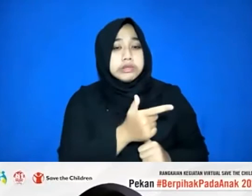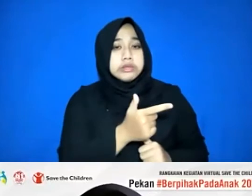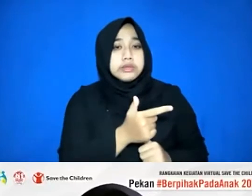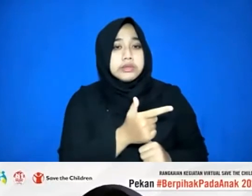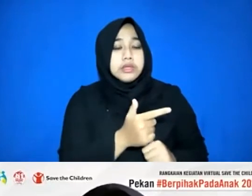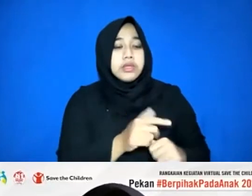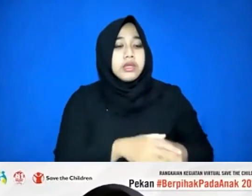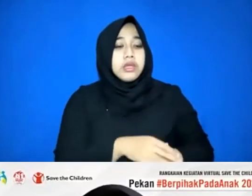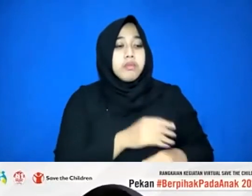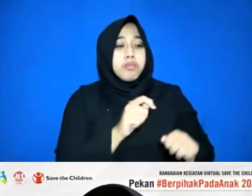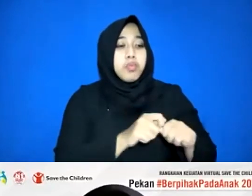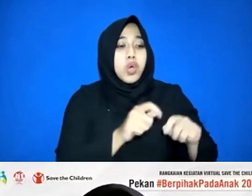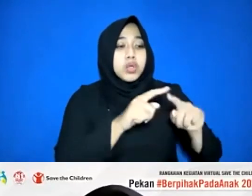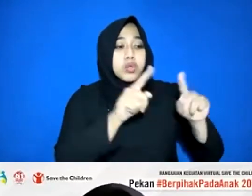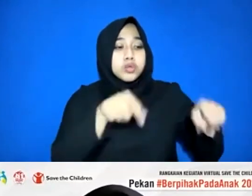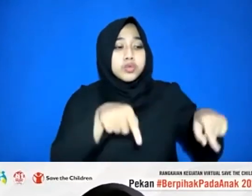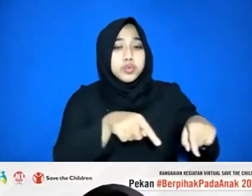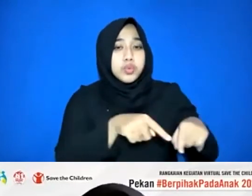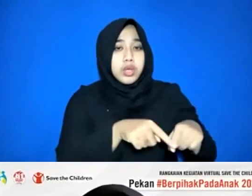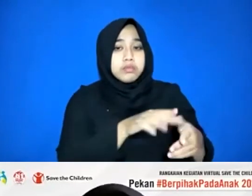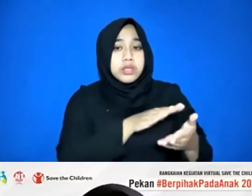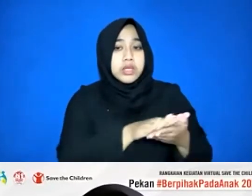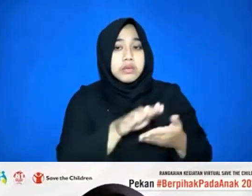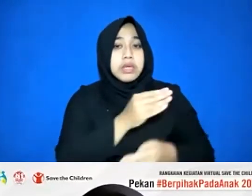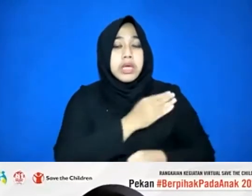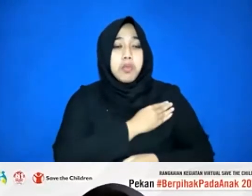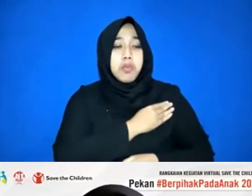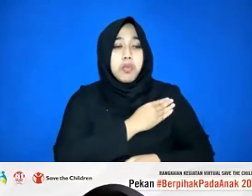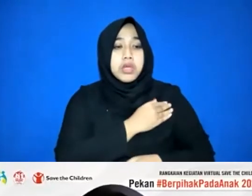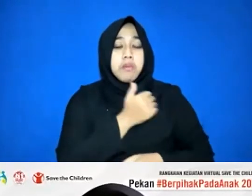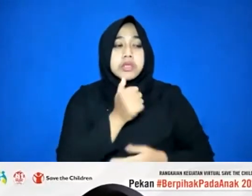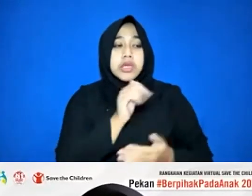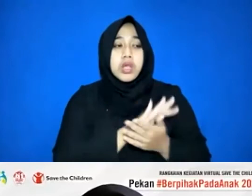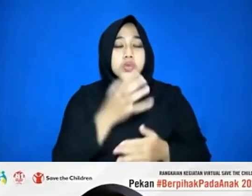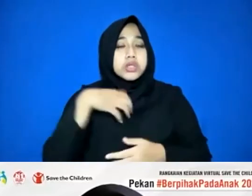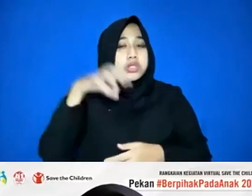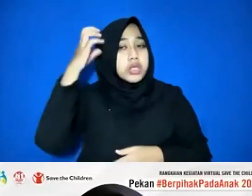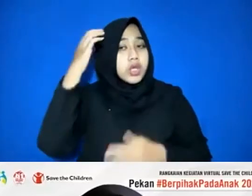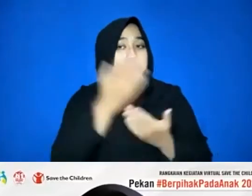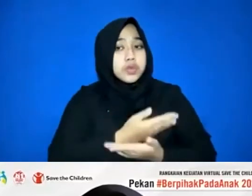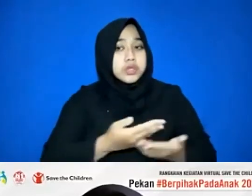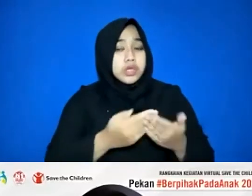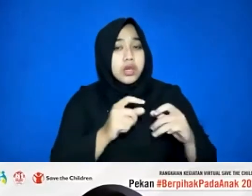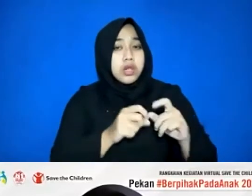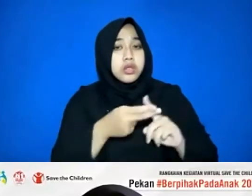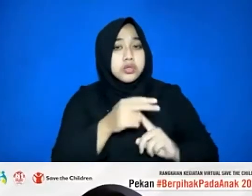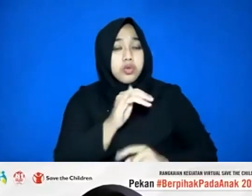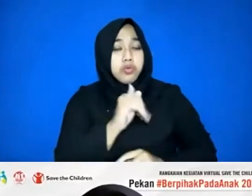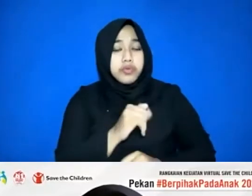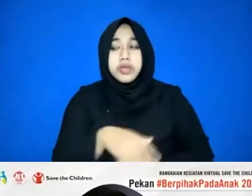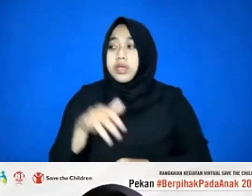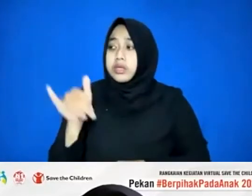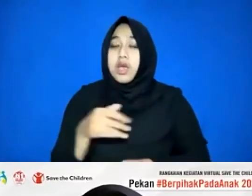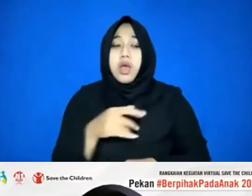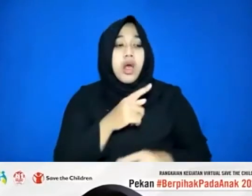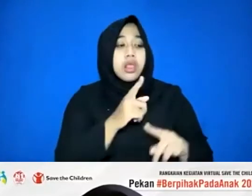APH-nya bersurat ke kabupaten, bisa langsung ke dinas sosialnya Mbak Sofi atau ke